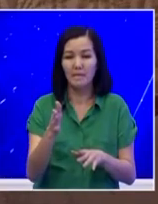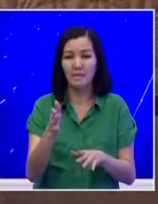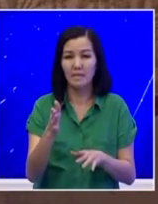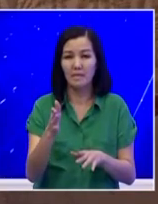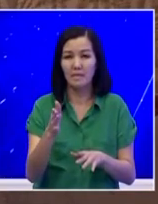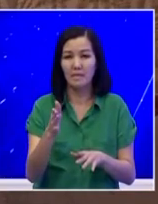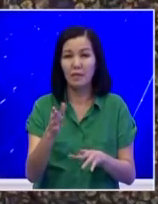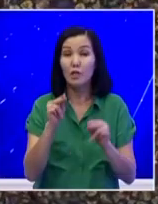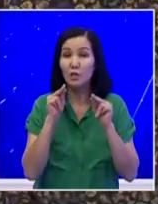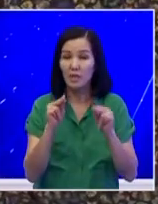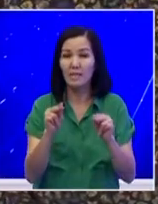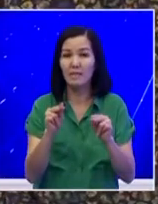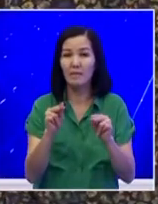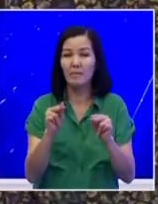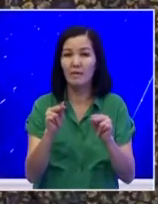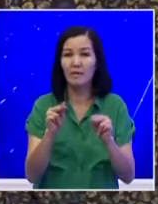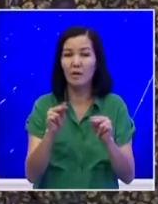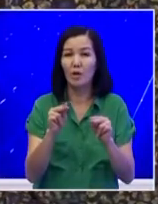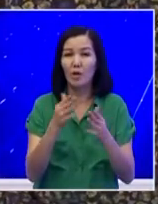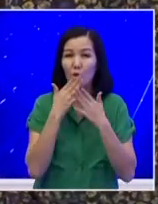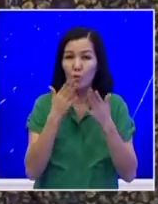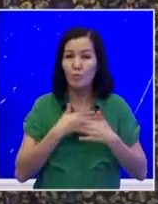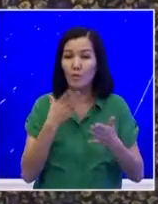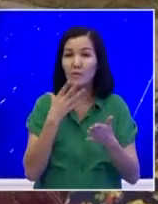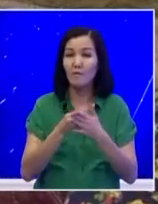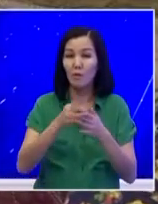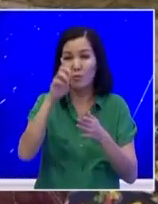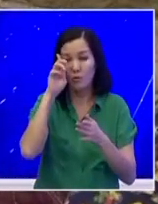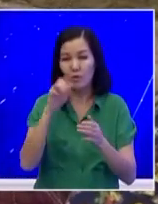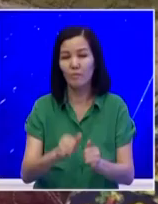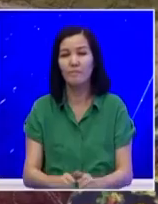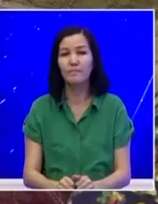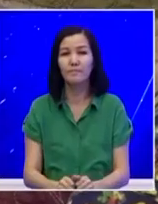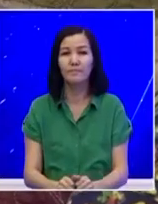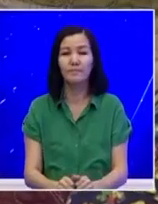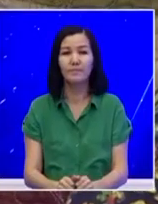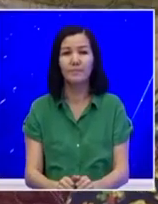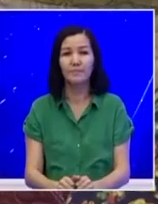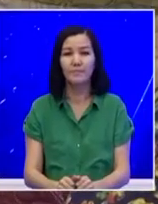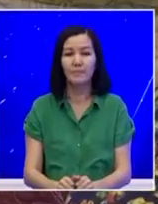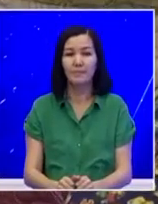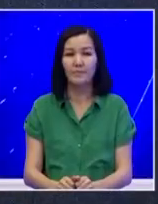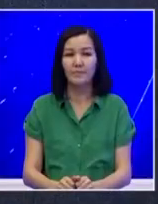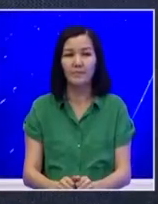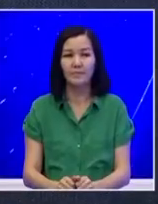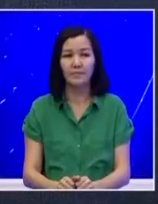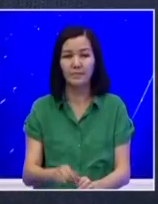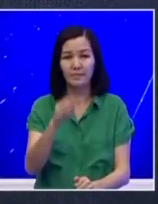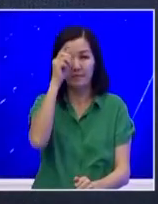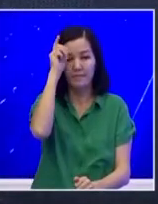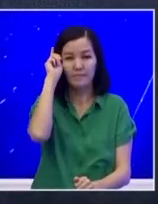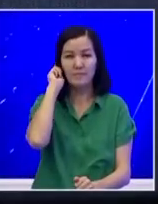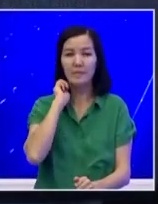быть честными, дорожить своей республикой. Гульмира Тимиргалиева, Ержан Дуйсен, Ерлан Азамбай, телеканал